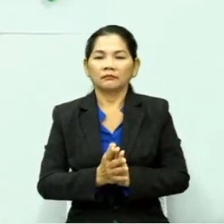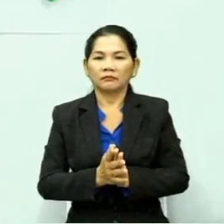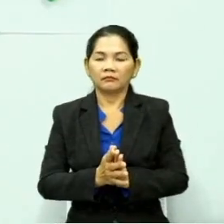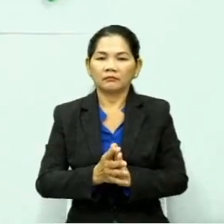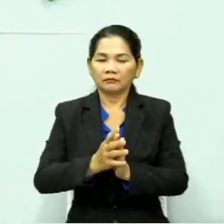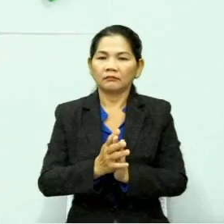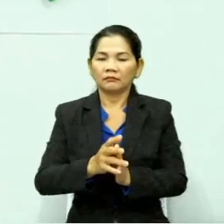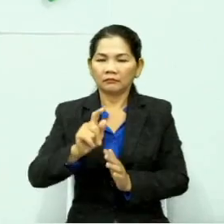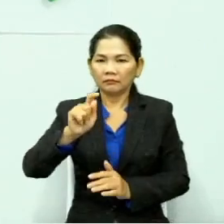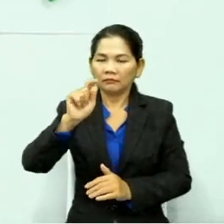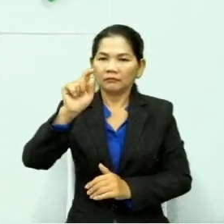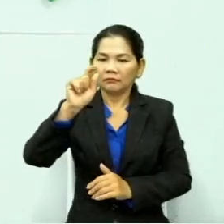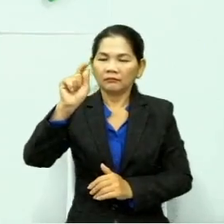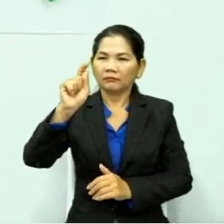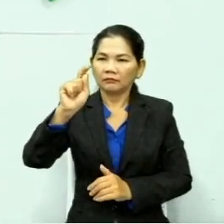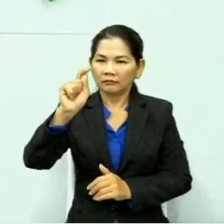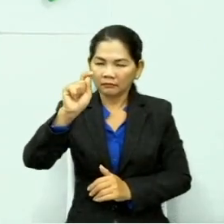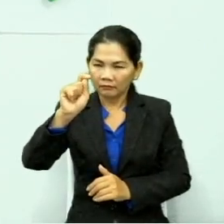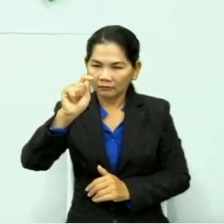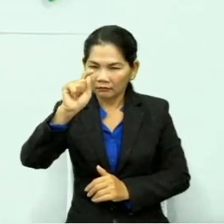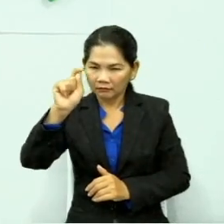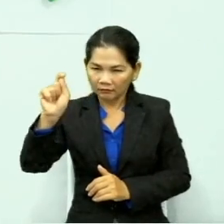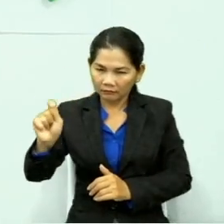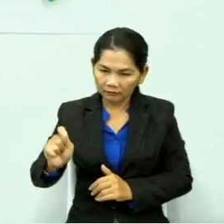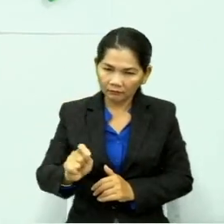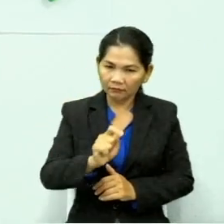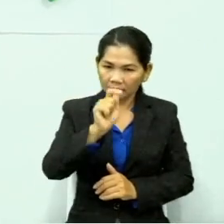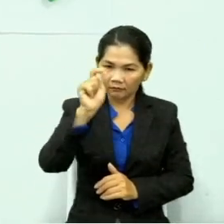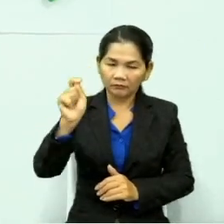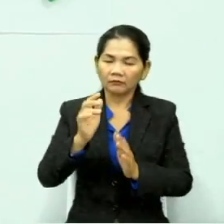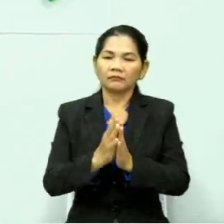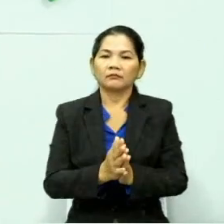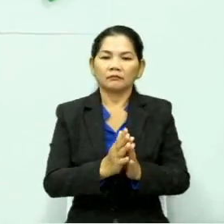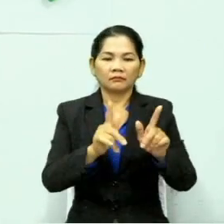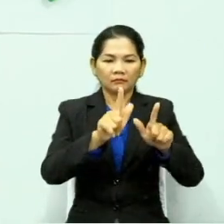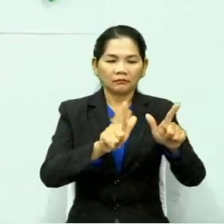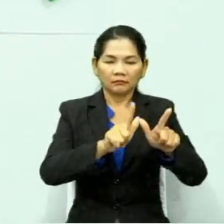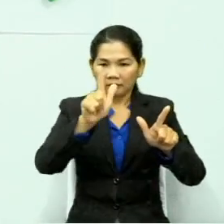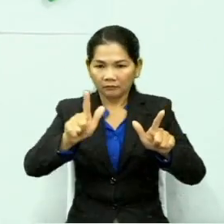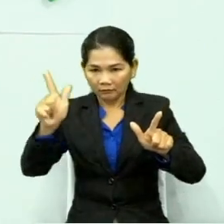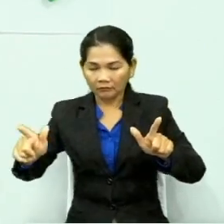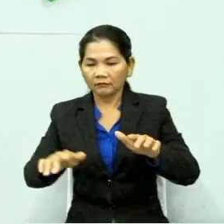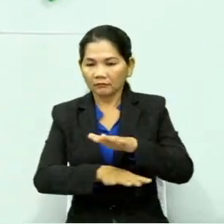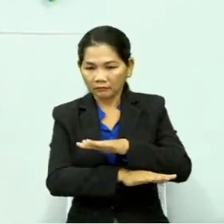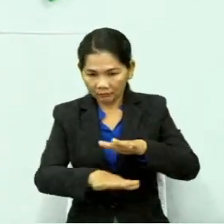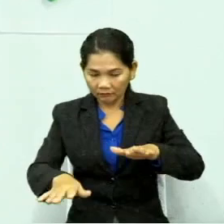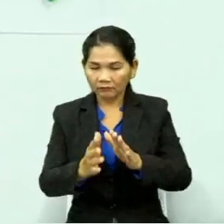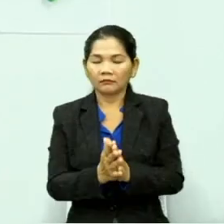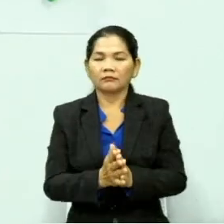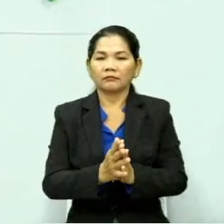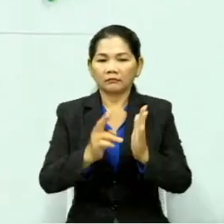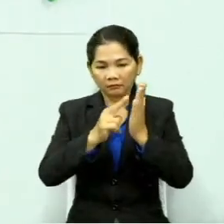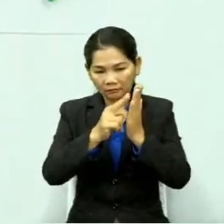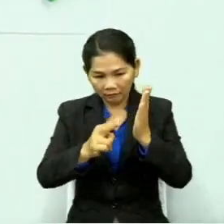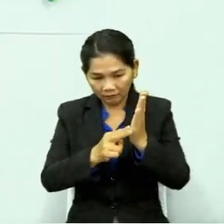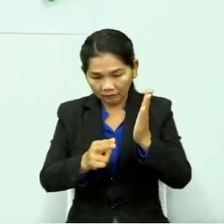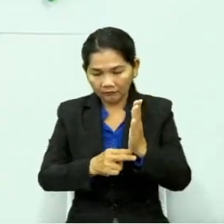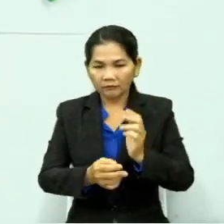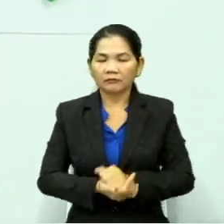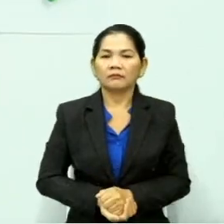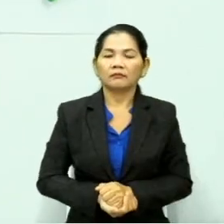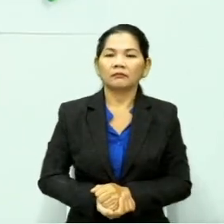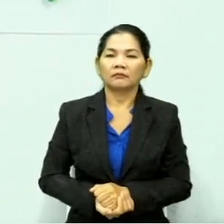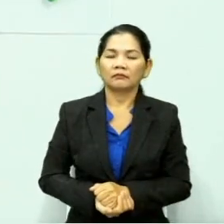vùng tám cho rộp bịa chuôn nâng phía khang kháng phì khăn ông át tập bật